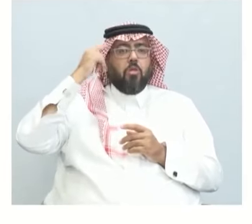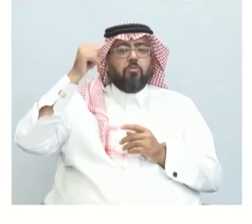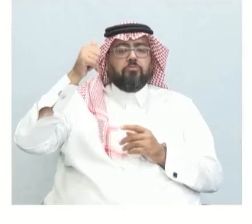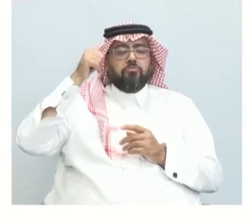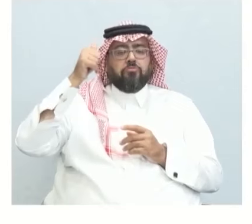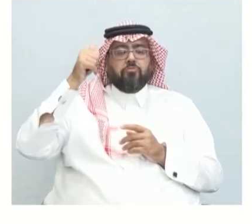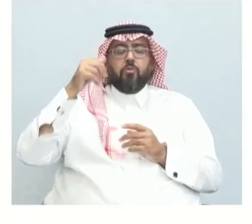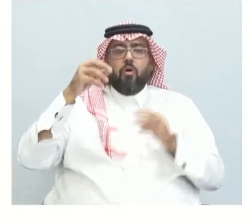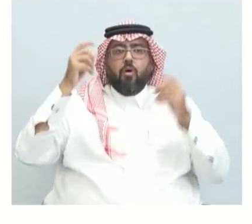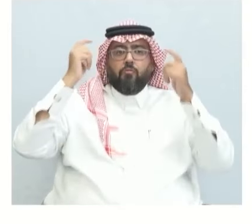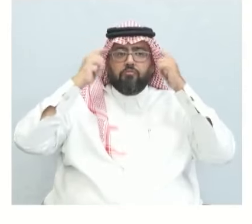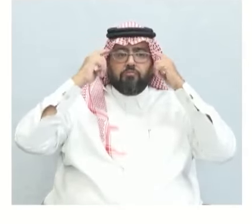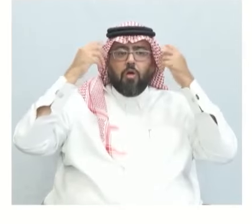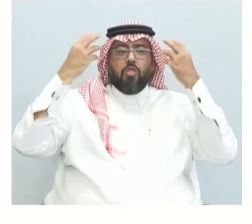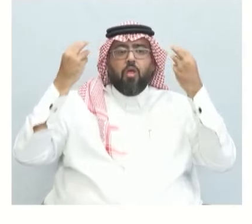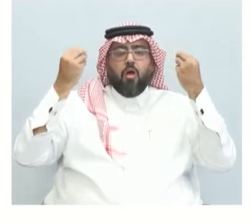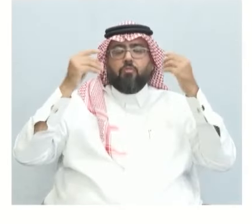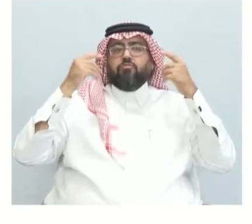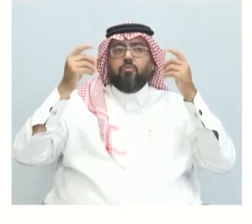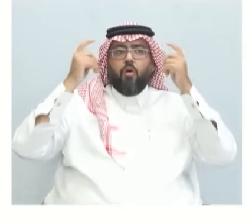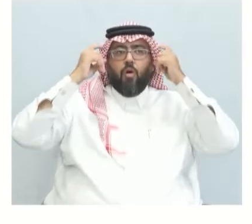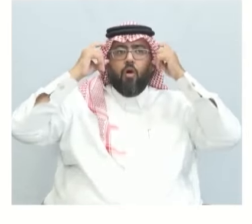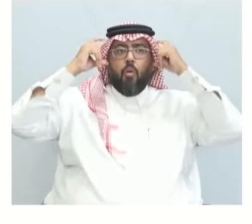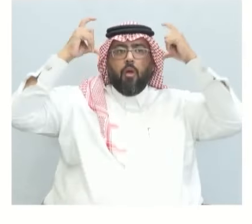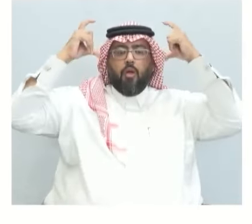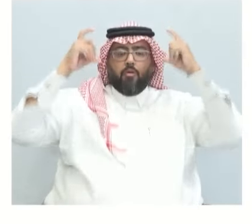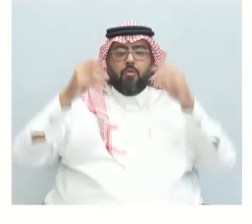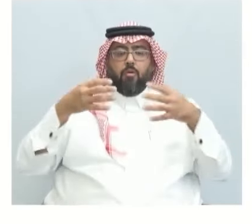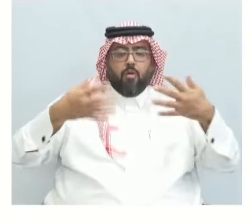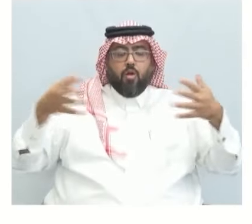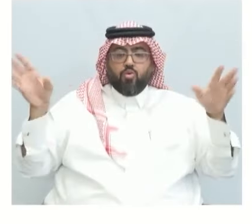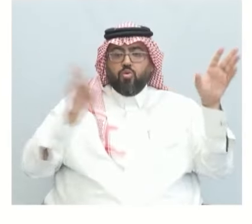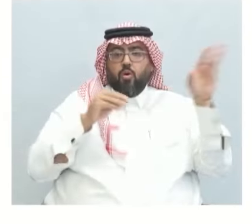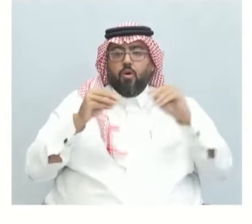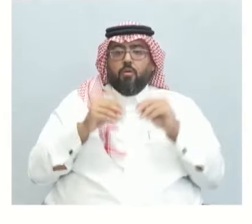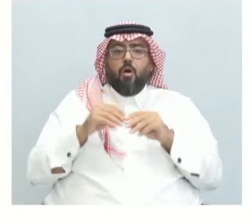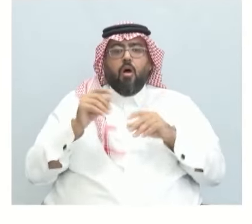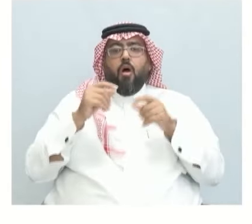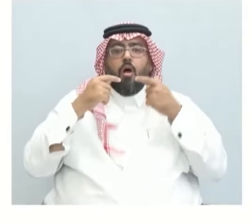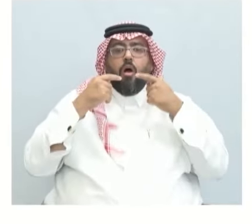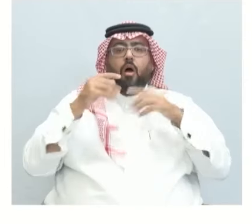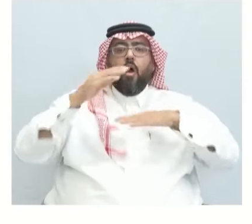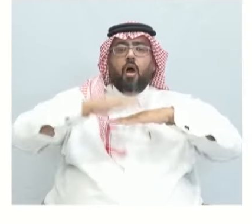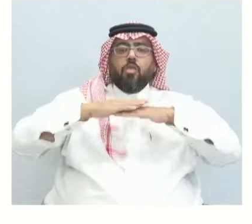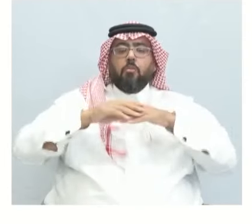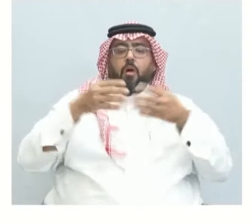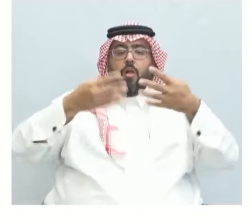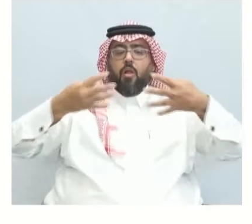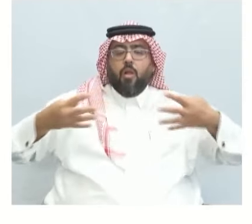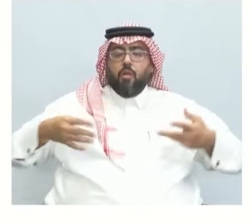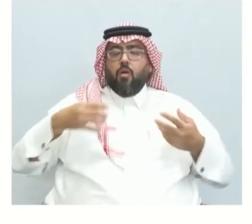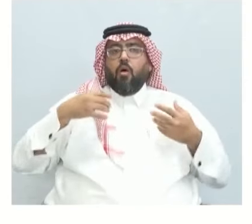اشع اشعارهم وخطبهم وقصصهم واخبار منتدياتهم واسواق ويعد ادبهم ارقى